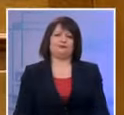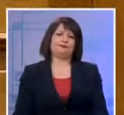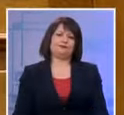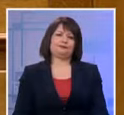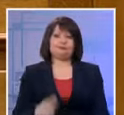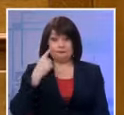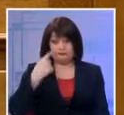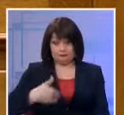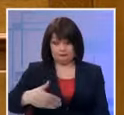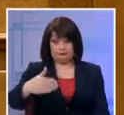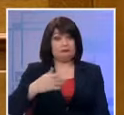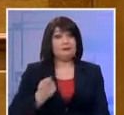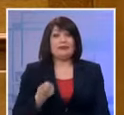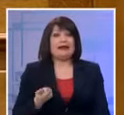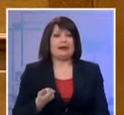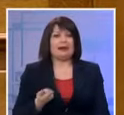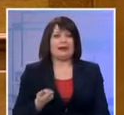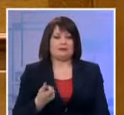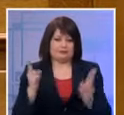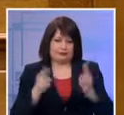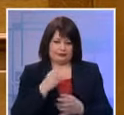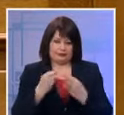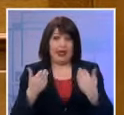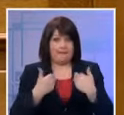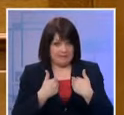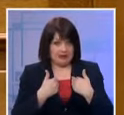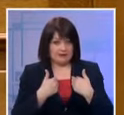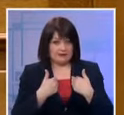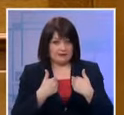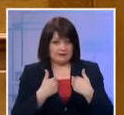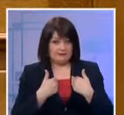Ας δούμε από εδώ και πέρα τι γίνεται με δύο κουβέντες. Εμείς, κύριε Τσίπρα,